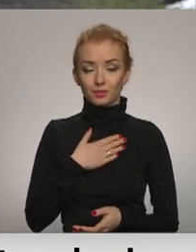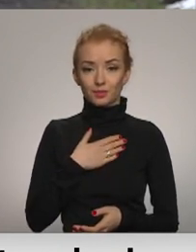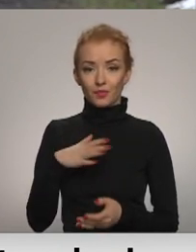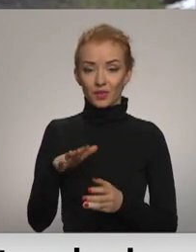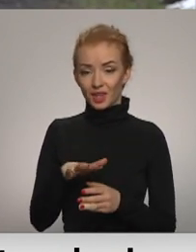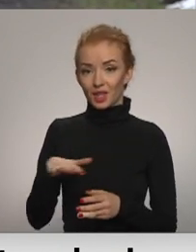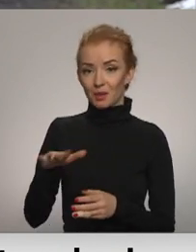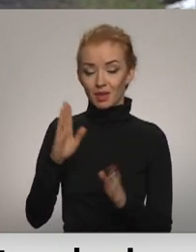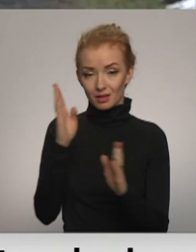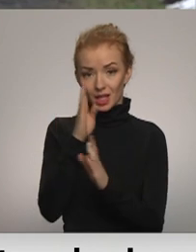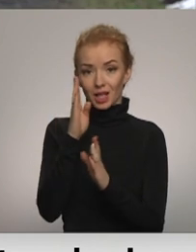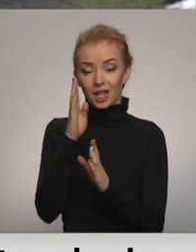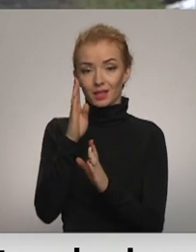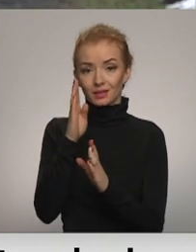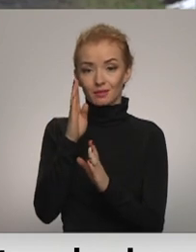ģimenes liktenes